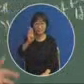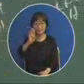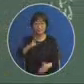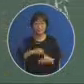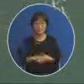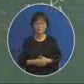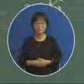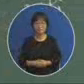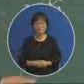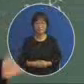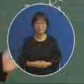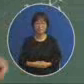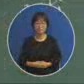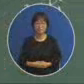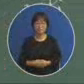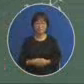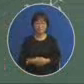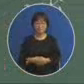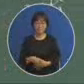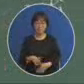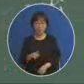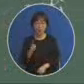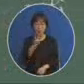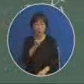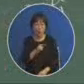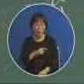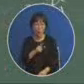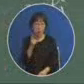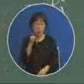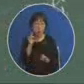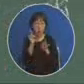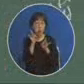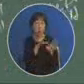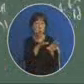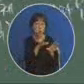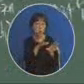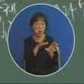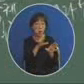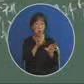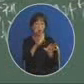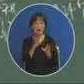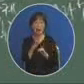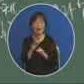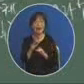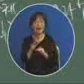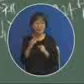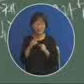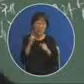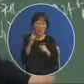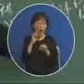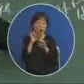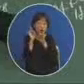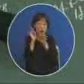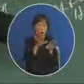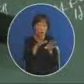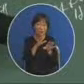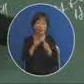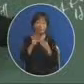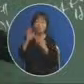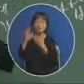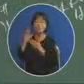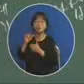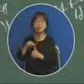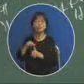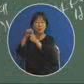earth. 세상에 거짓말하고 구원받은 사람이 라합이요. The one person we see that lied and was 그렇죠. blessed about it was Rahab. 거짓말했는데 응답 받았다니까. We